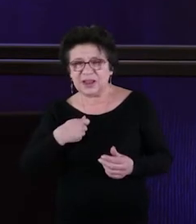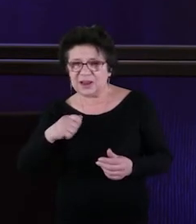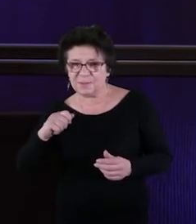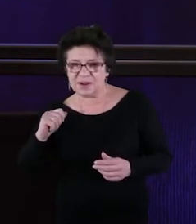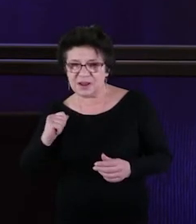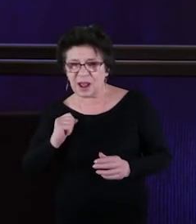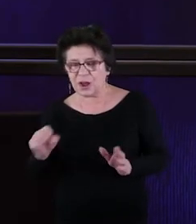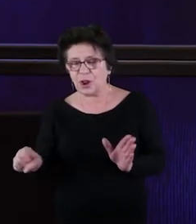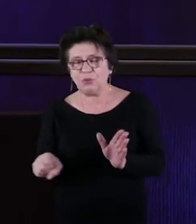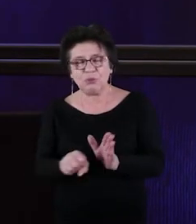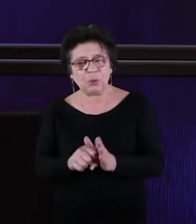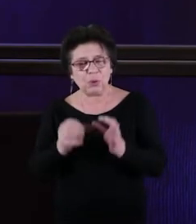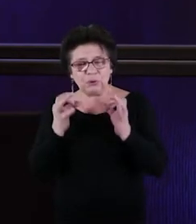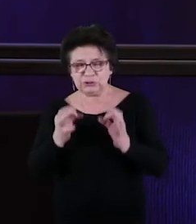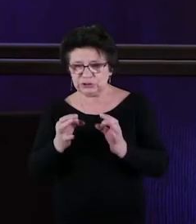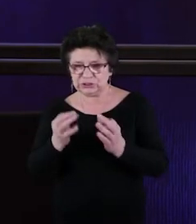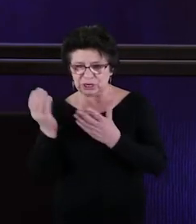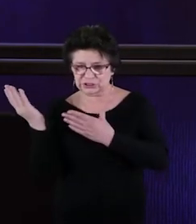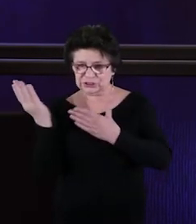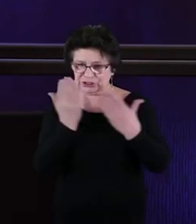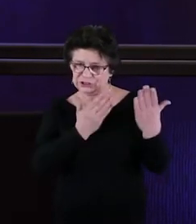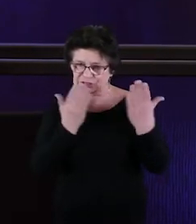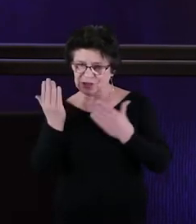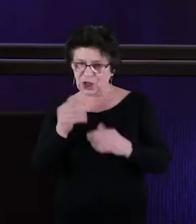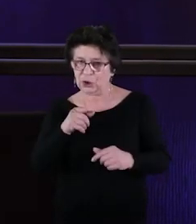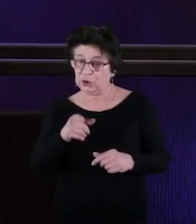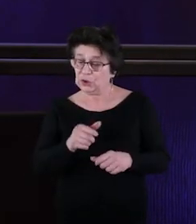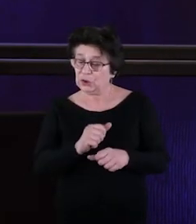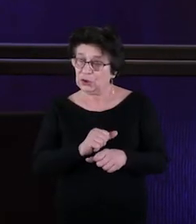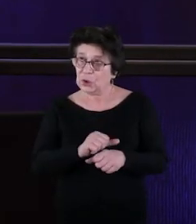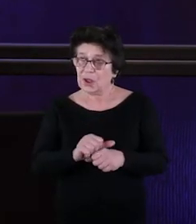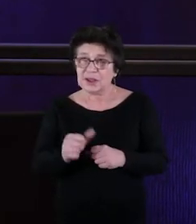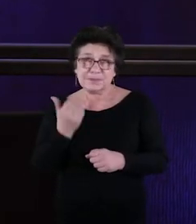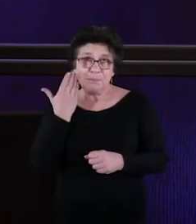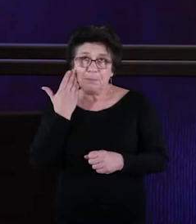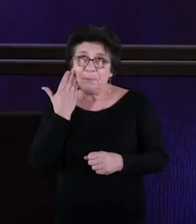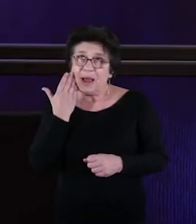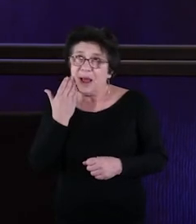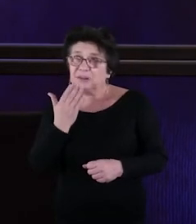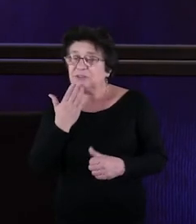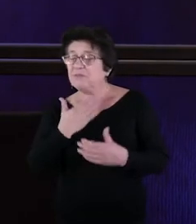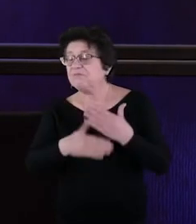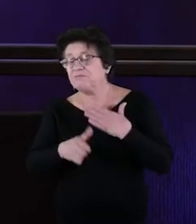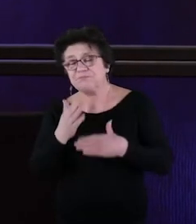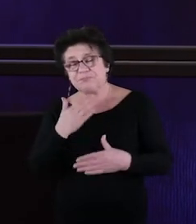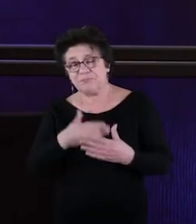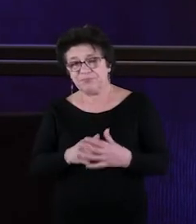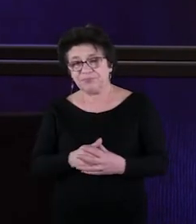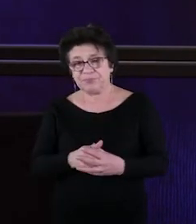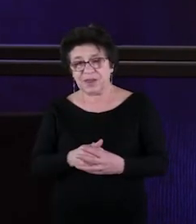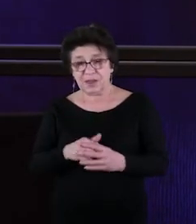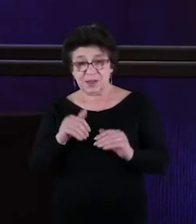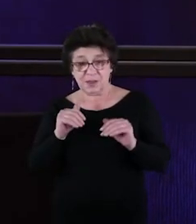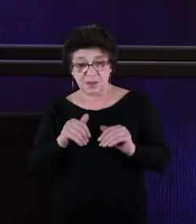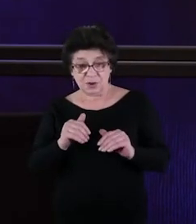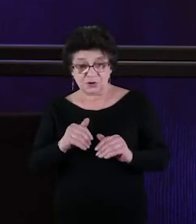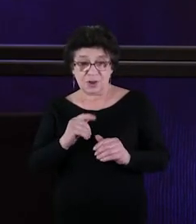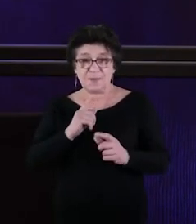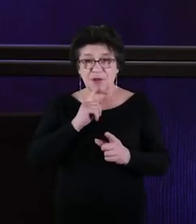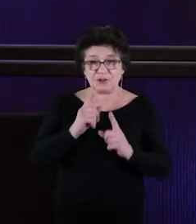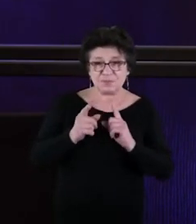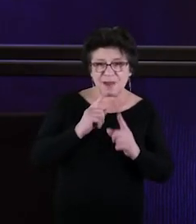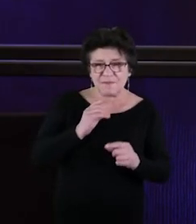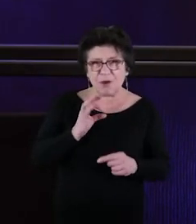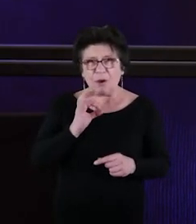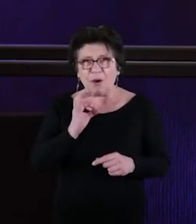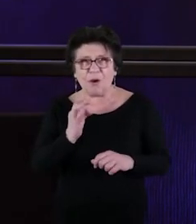czytane i się nie starzeją i to nie to bardzo bardzo niezwykła rzecz a skoro misiu rozmawiać różne o jednej z informacji